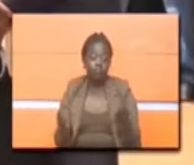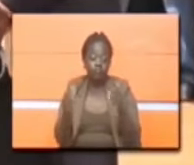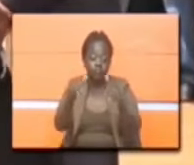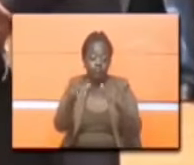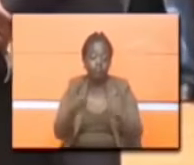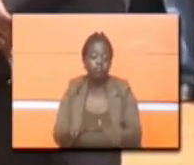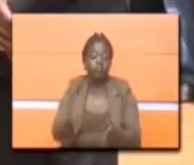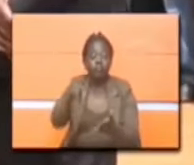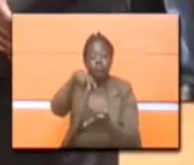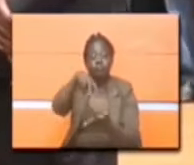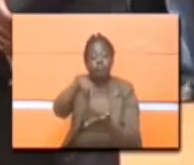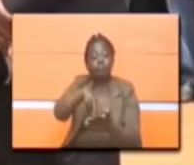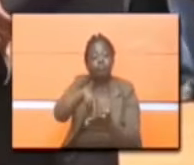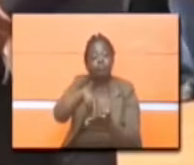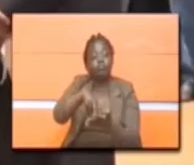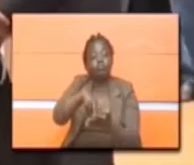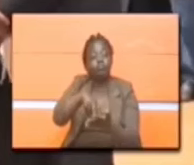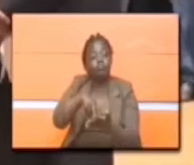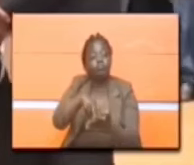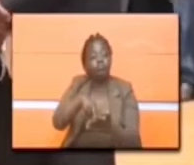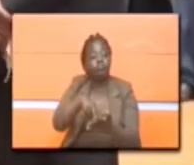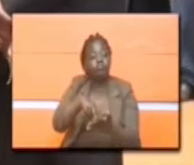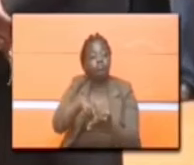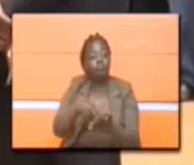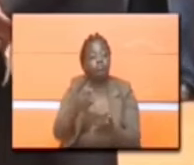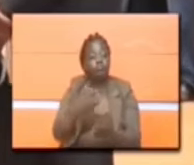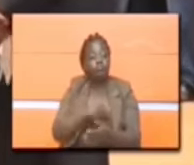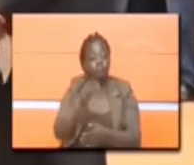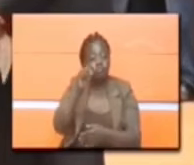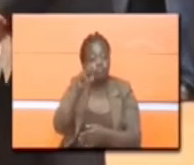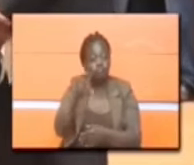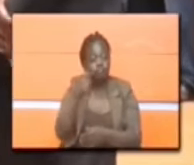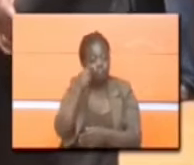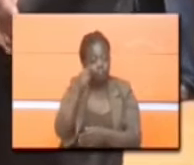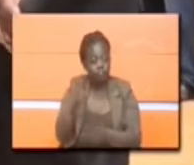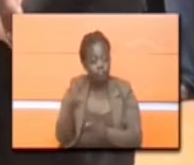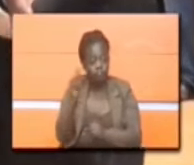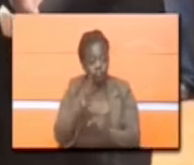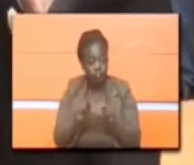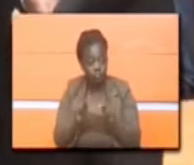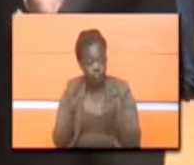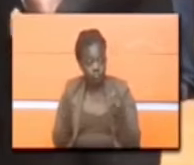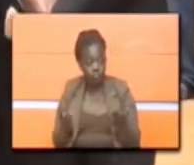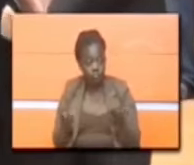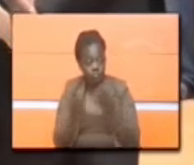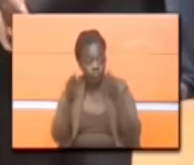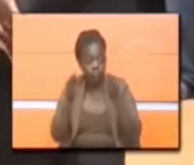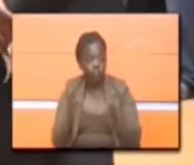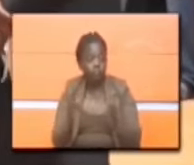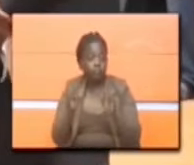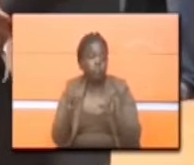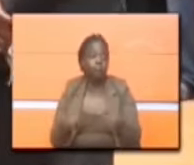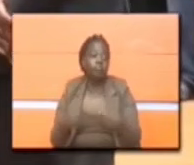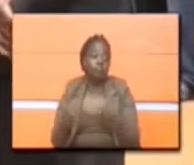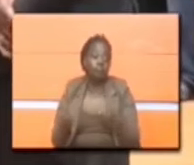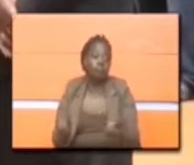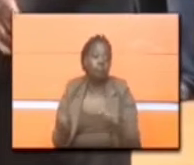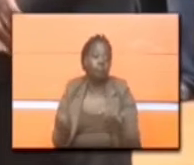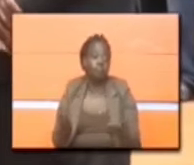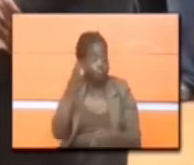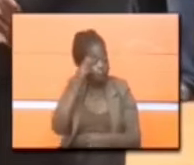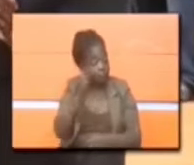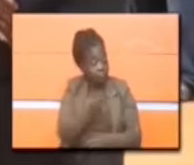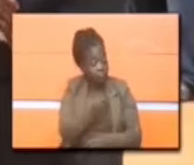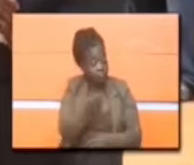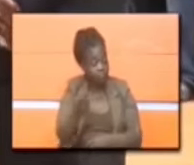bamuziike ng'ayimiridde ng'ayinako ka TV ng'alaba abayiseewo okujja. Ebintu ebyo tebisoboka mukimanyi